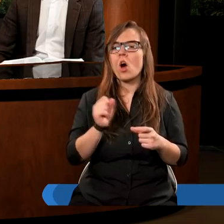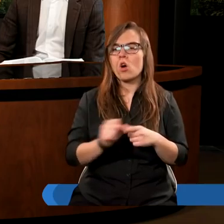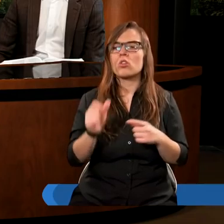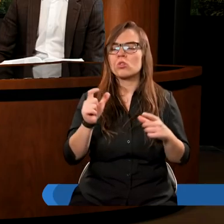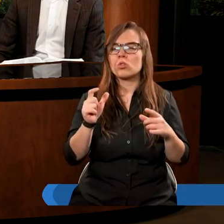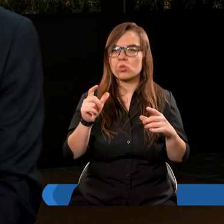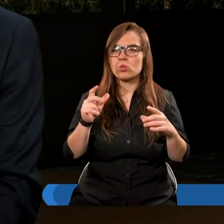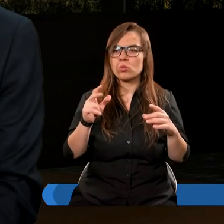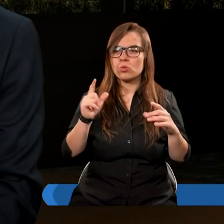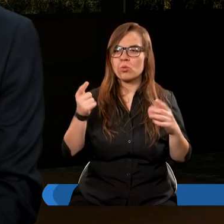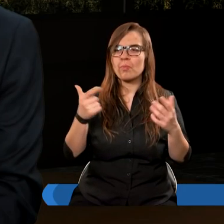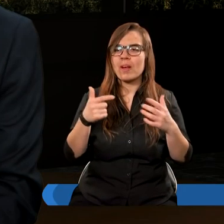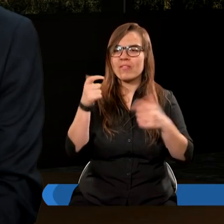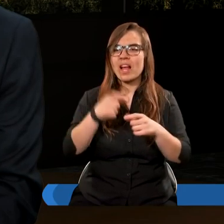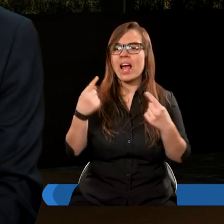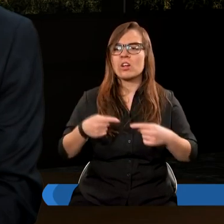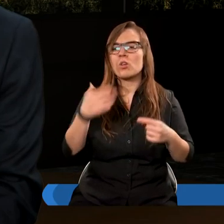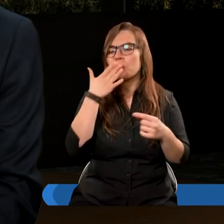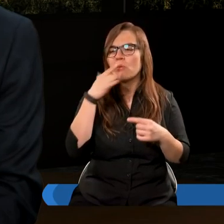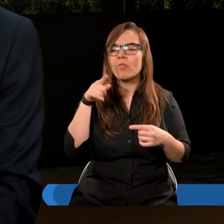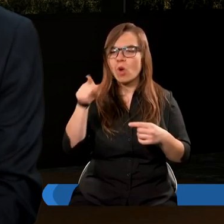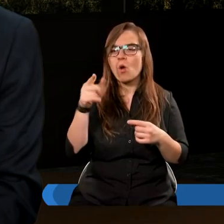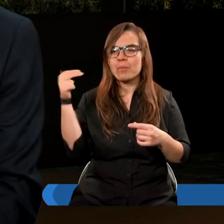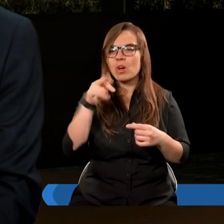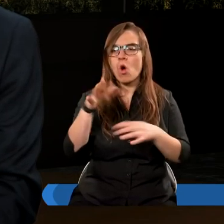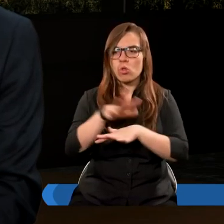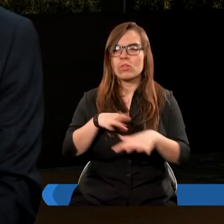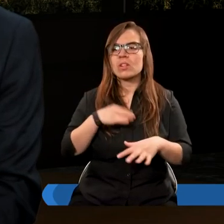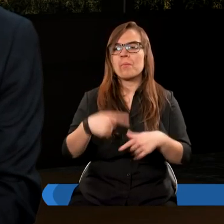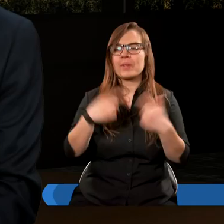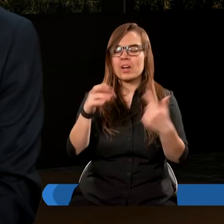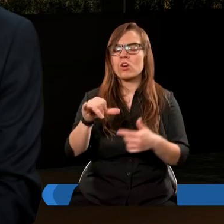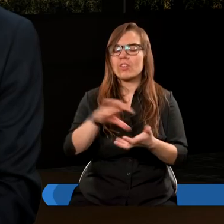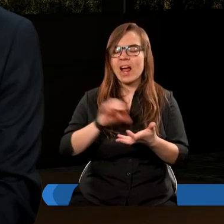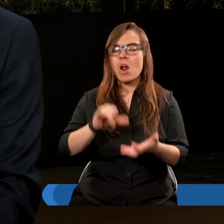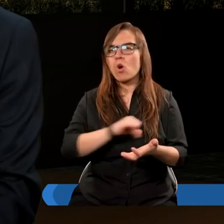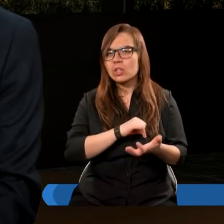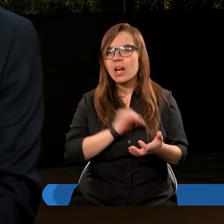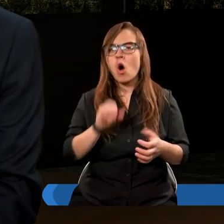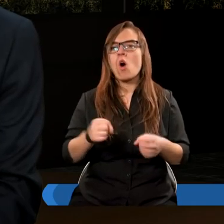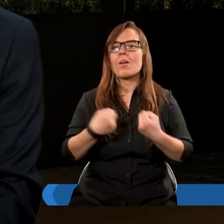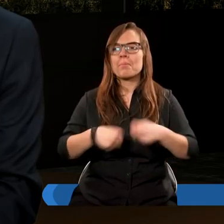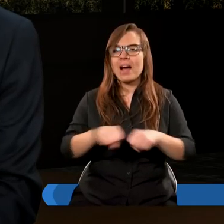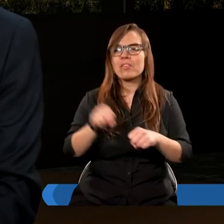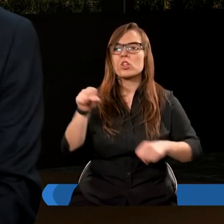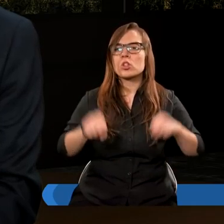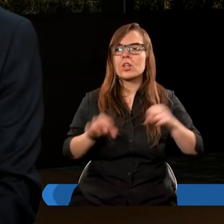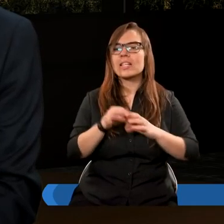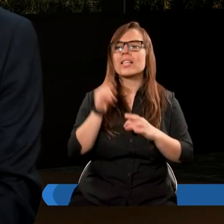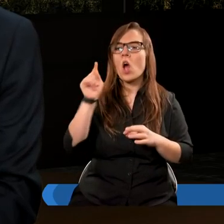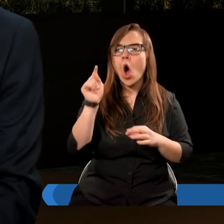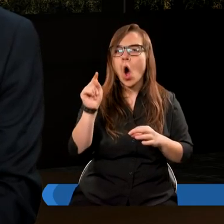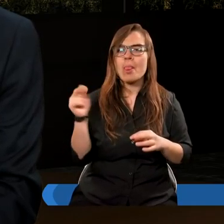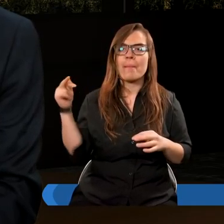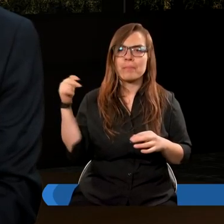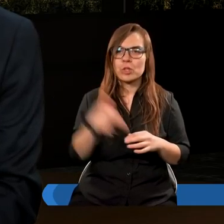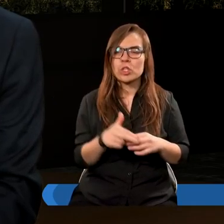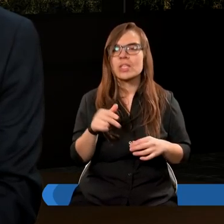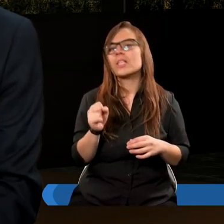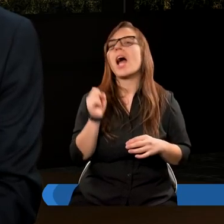wiersza, a gdy On przyjdzie, mówiąc o Duchu Świętym, przekona świat o grzechu, o sprawiedliwości i o sądzie, a gdy On przyjdzie,